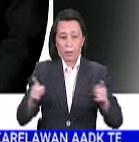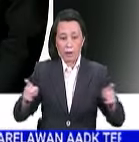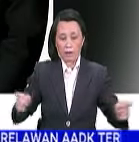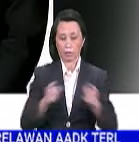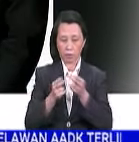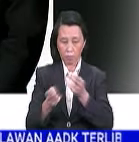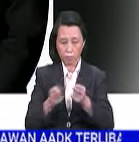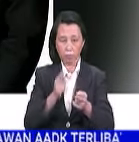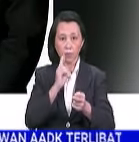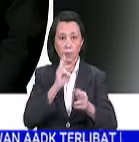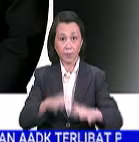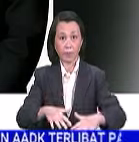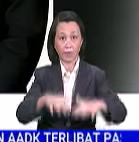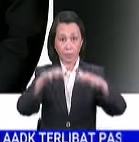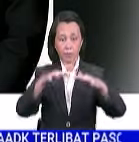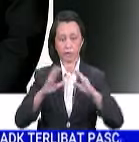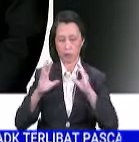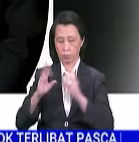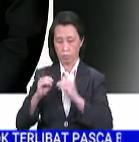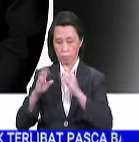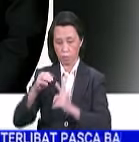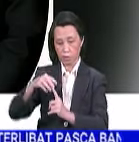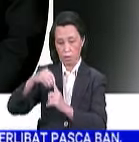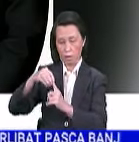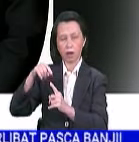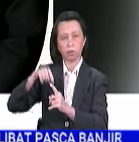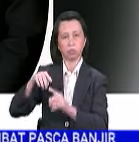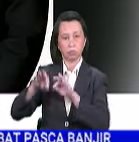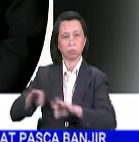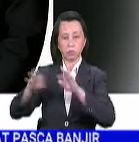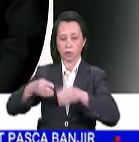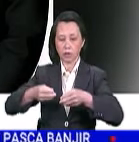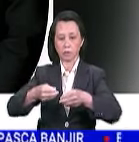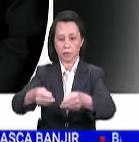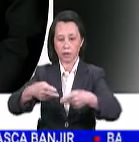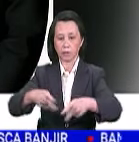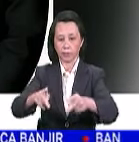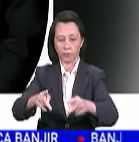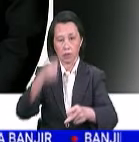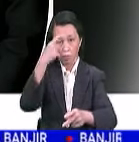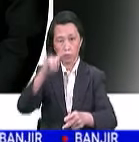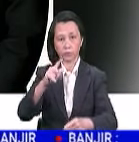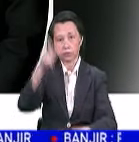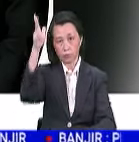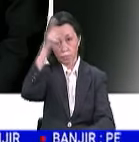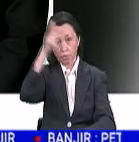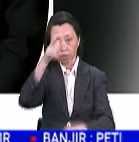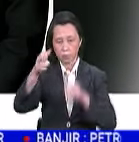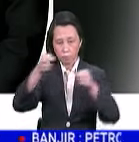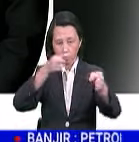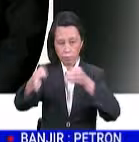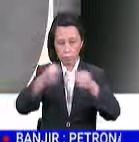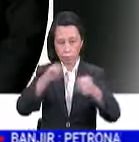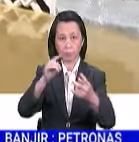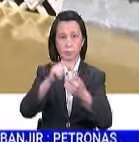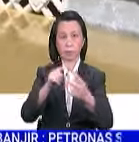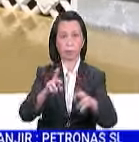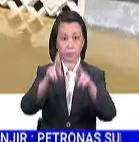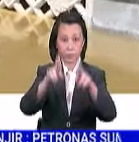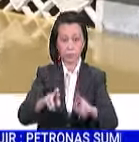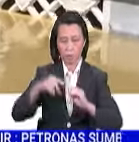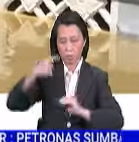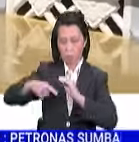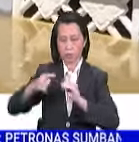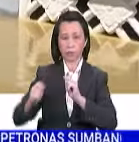pengurusan bencana banjir. Mesyuarat khas itu penting untuk memberi peluang dan ruang kepada kerajaan menjelaskan kepada rakyat